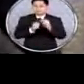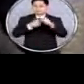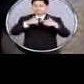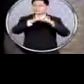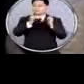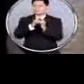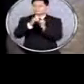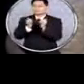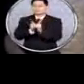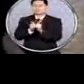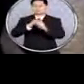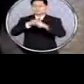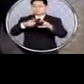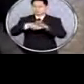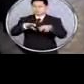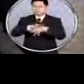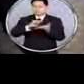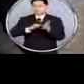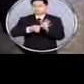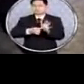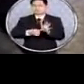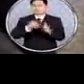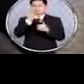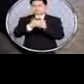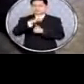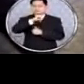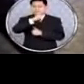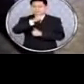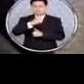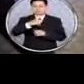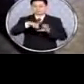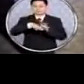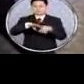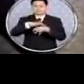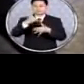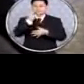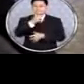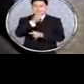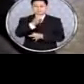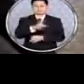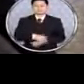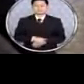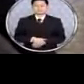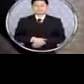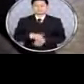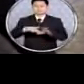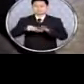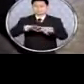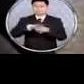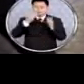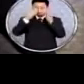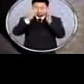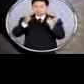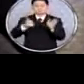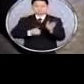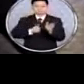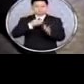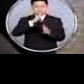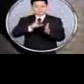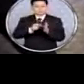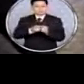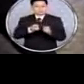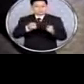多样性的这个风貌，让台湾的文化展现出来它的主体性。文化的事业是一个非常